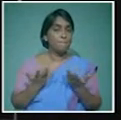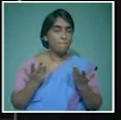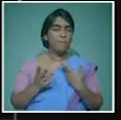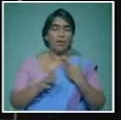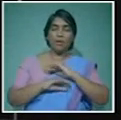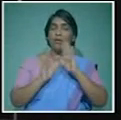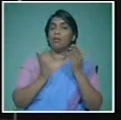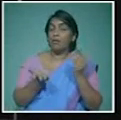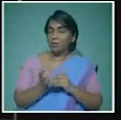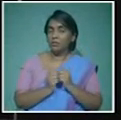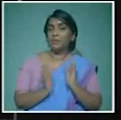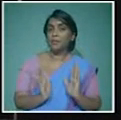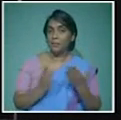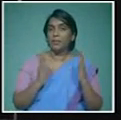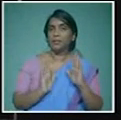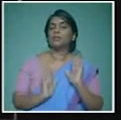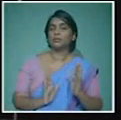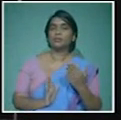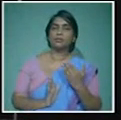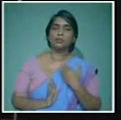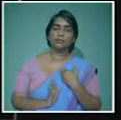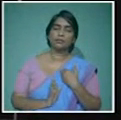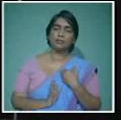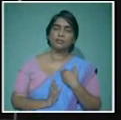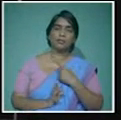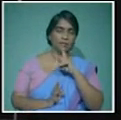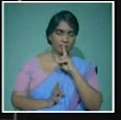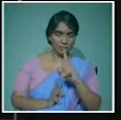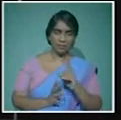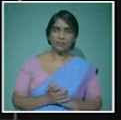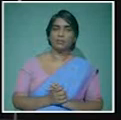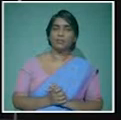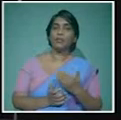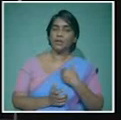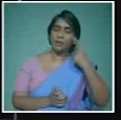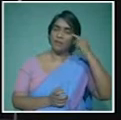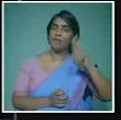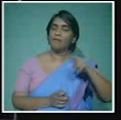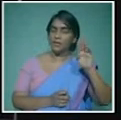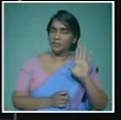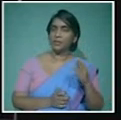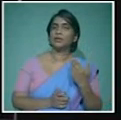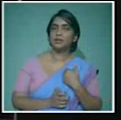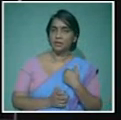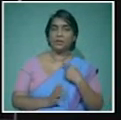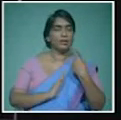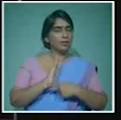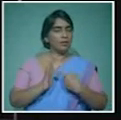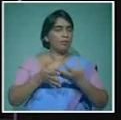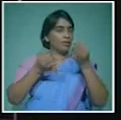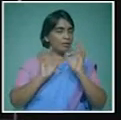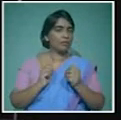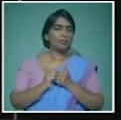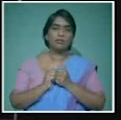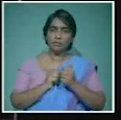දේවල් ක්‍රියාත්මක කිරීමට උත්සාහයක් ගත යුතුයි කියලා මම යෝජනා කරනවා. මම විශ්වාස කරනවා මේ රට නිවැරදි